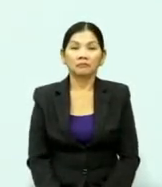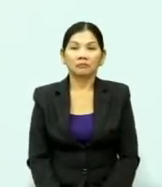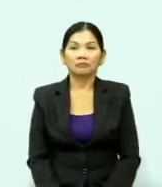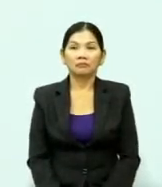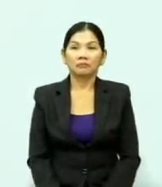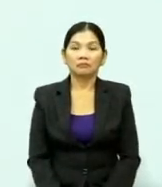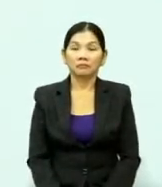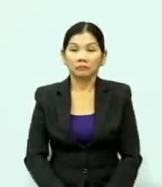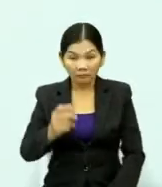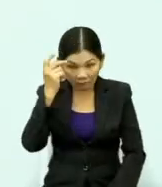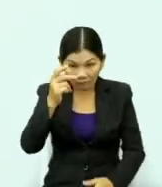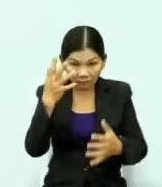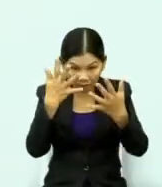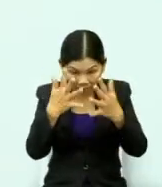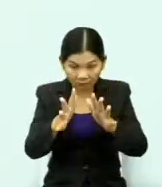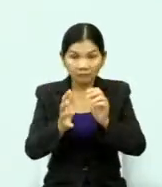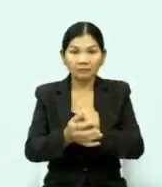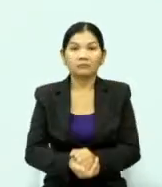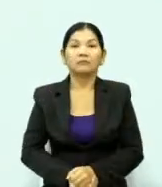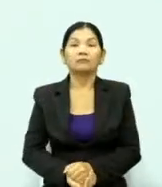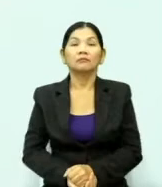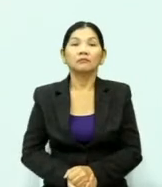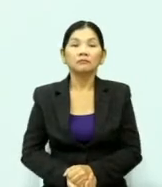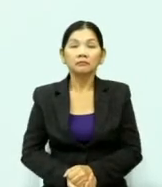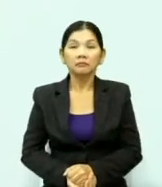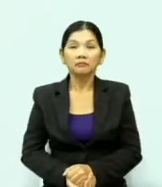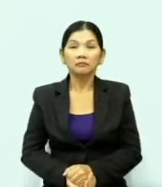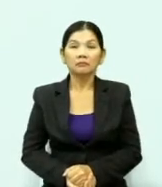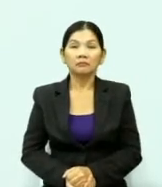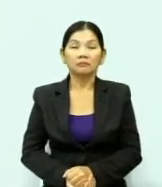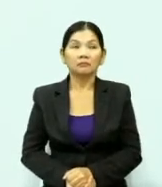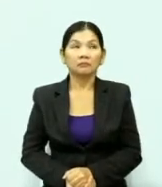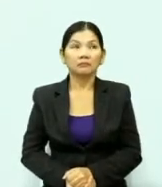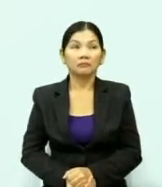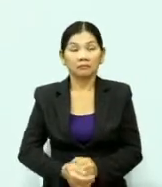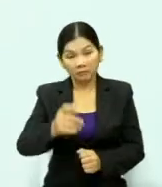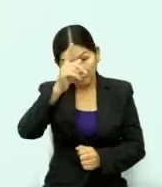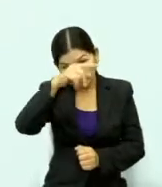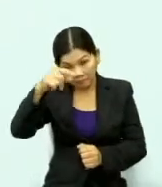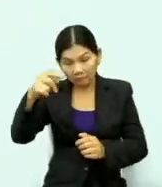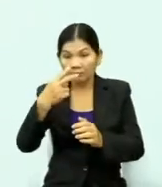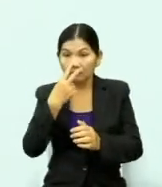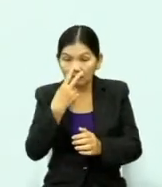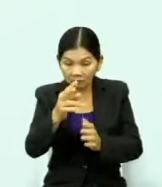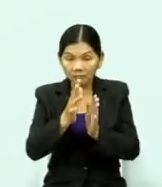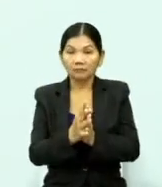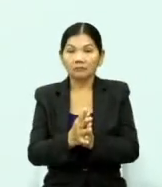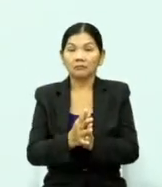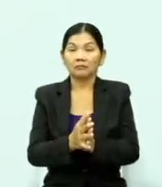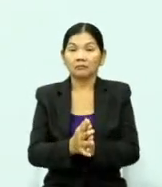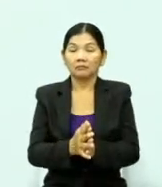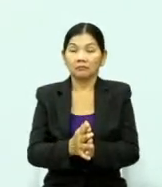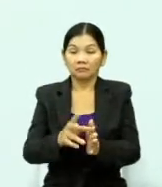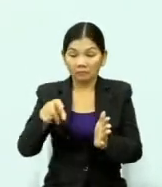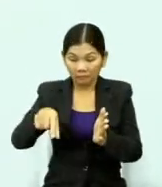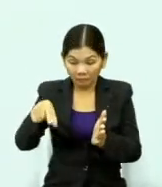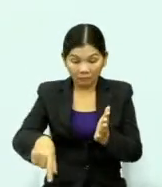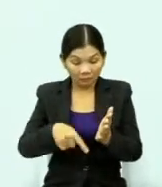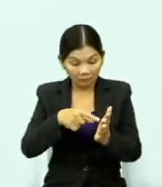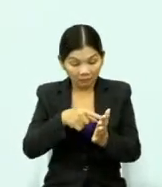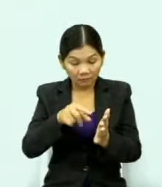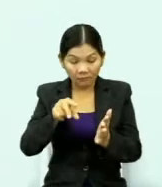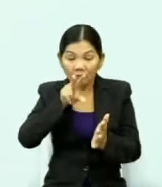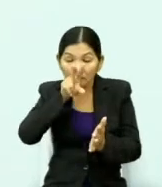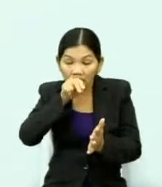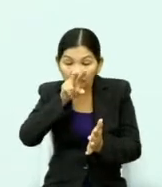Chà cật rừng rồi hai rừng nữa con. Ta sạch rừng học bao giờ đại miền tù ong kệ kệ nâng.